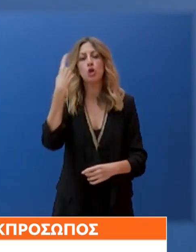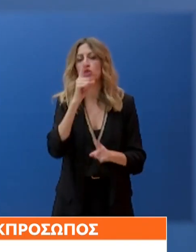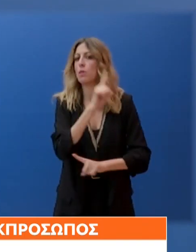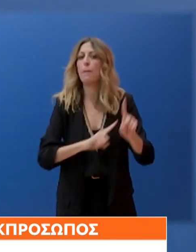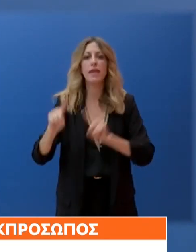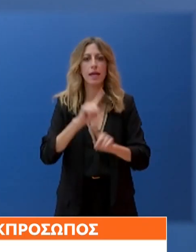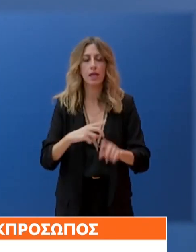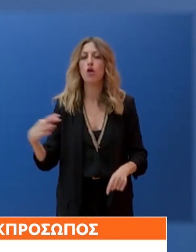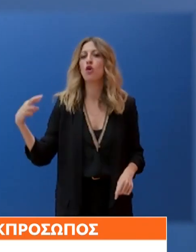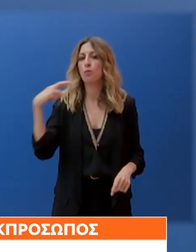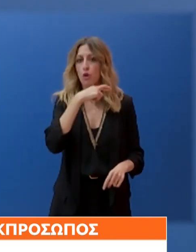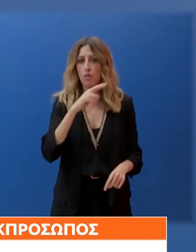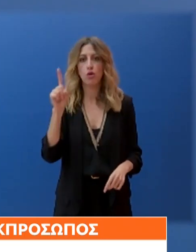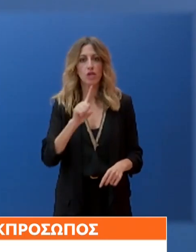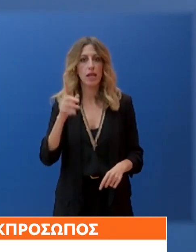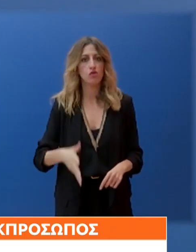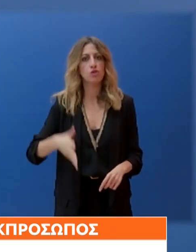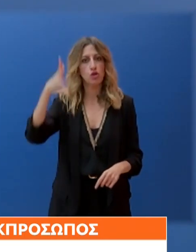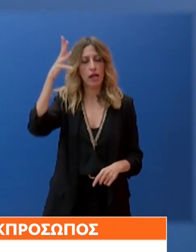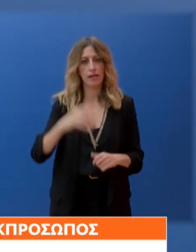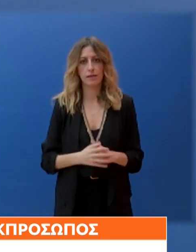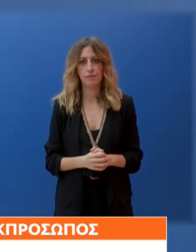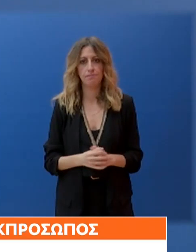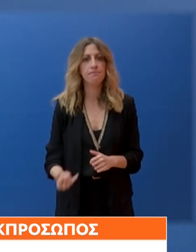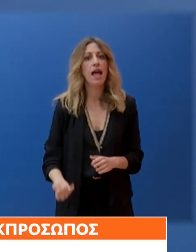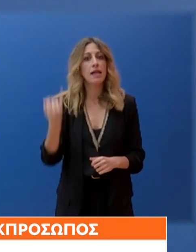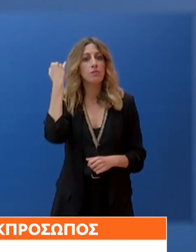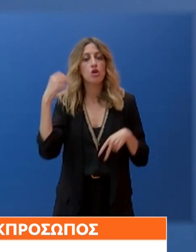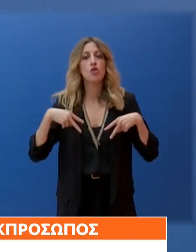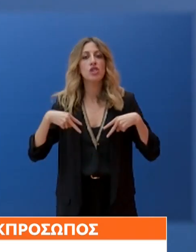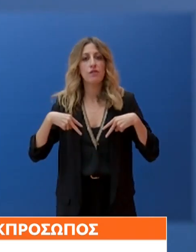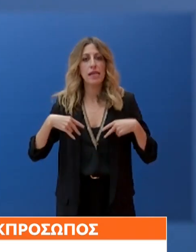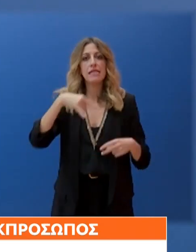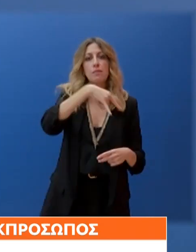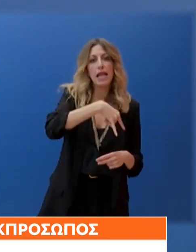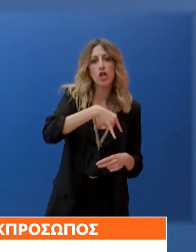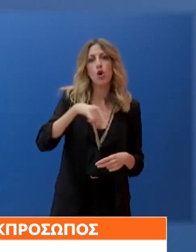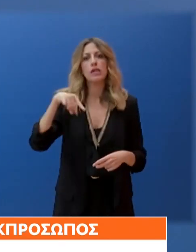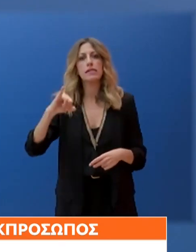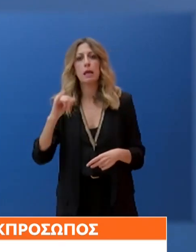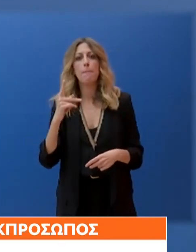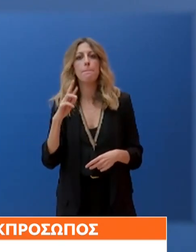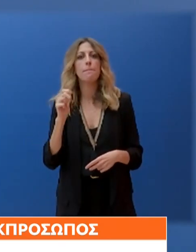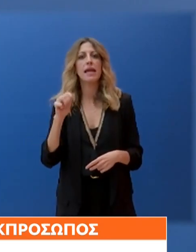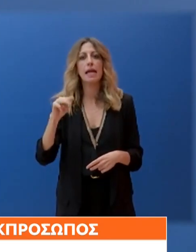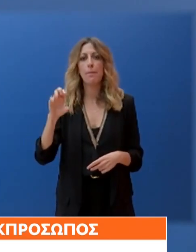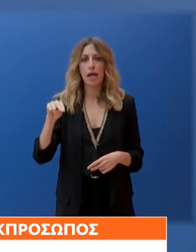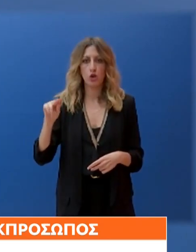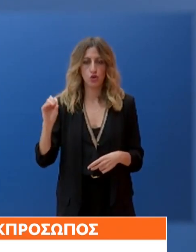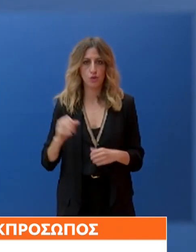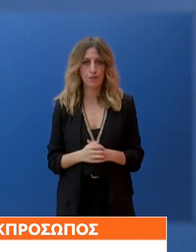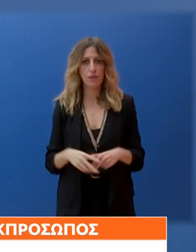Πρωθυπουργός Κυριάκος Μητσοτάκης. Αντιπρόεδρος της κυβέρνησης Παναγιώτης Πικραμένος. Υπουργείο